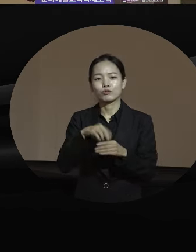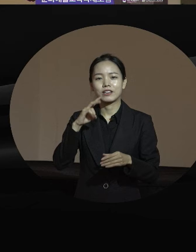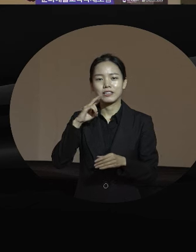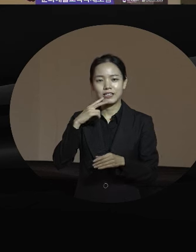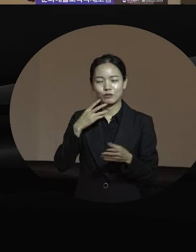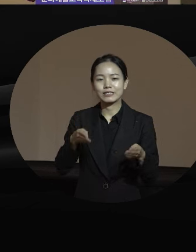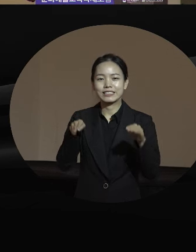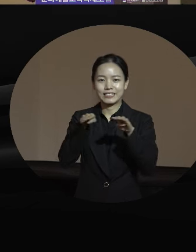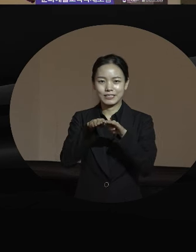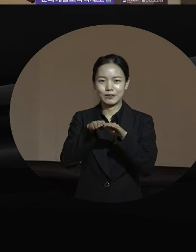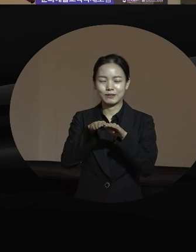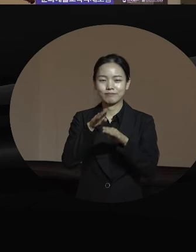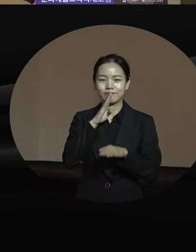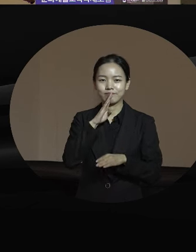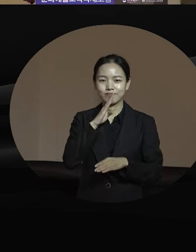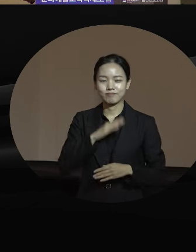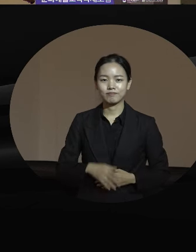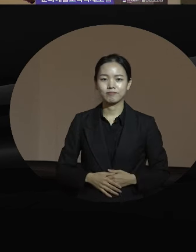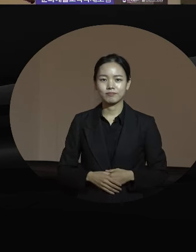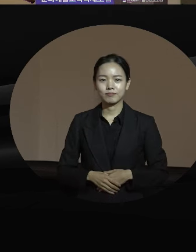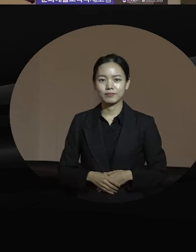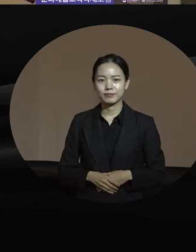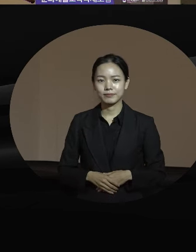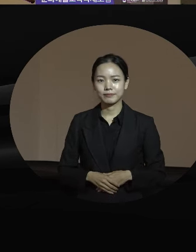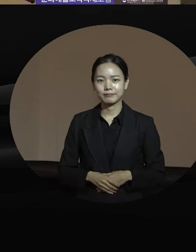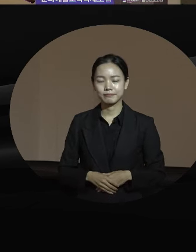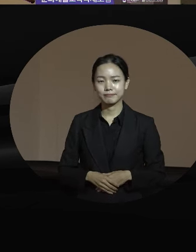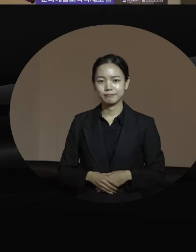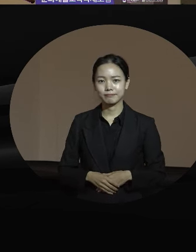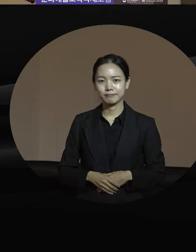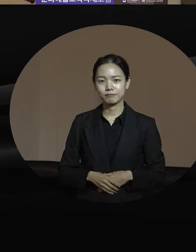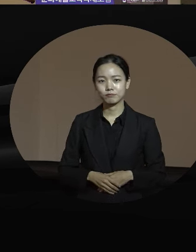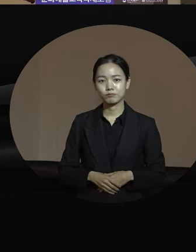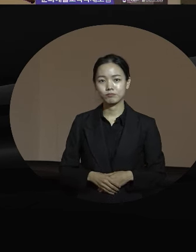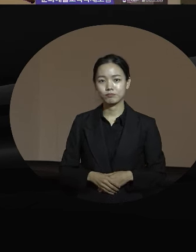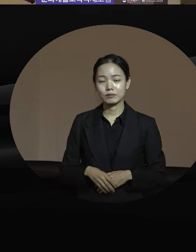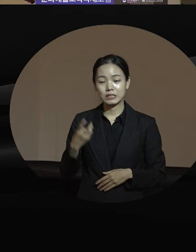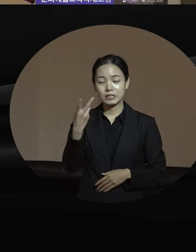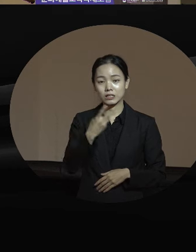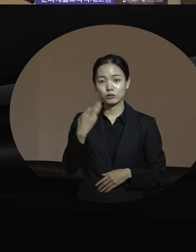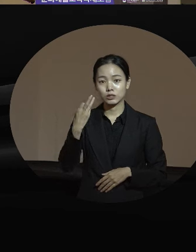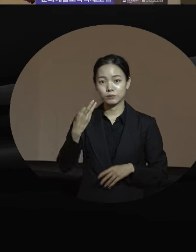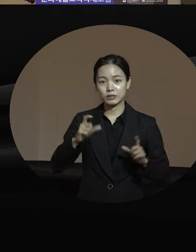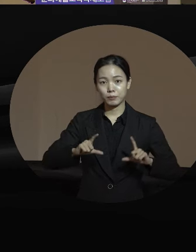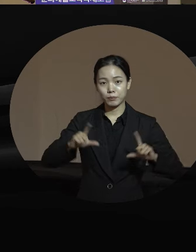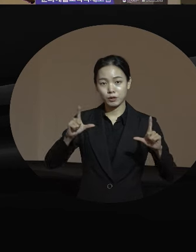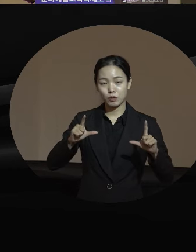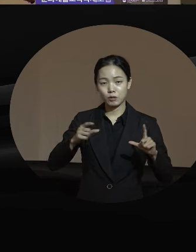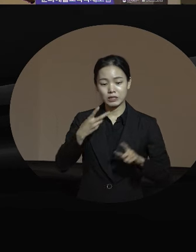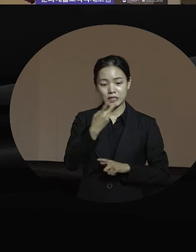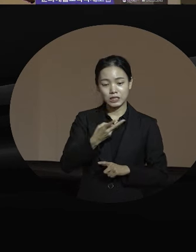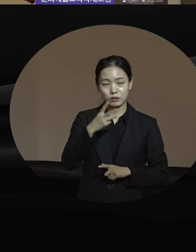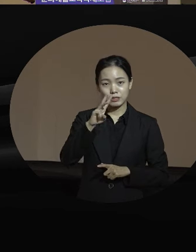이 중에서 문화예술 교육을 핵심적으로 추진하고 있는 문화기반시설은 2013년 2,300여